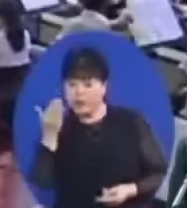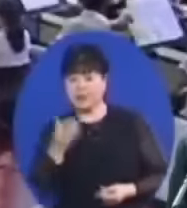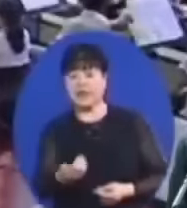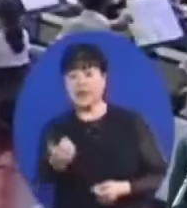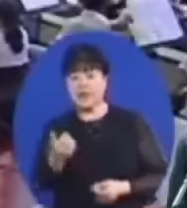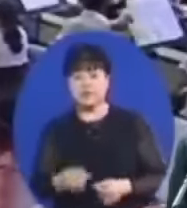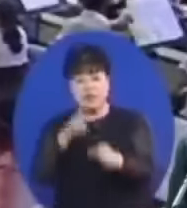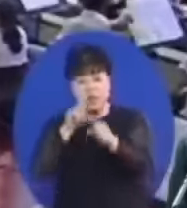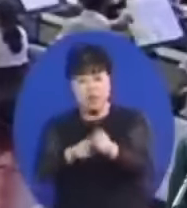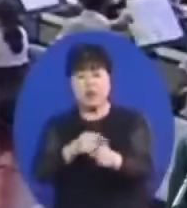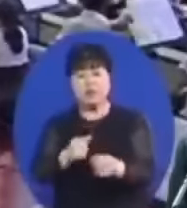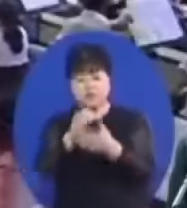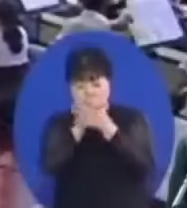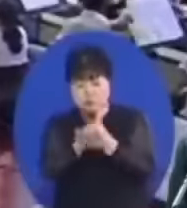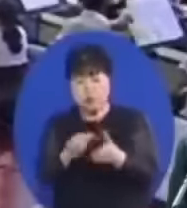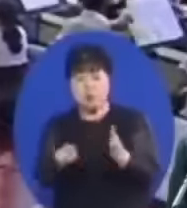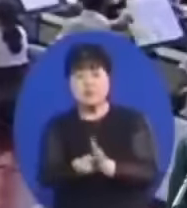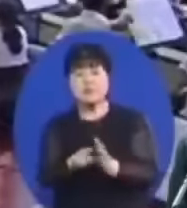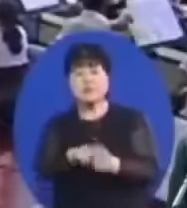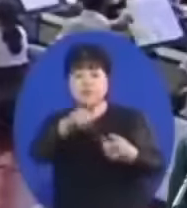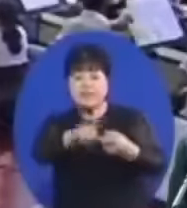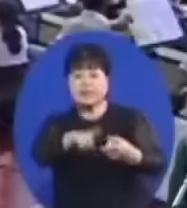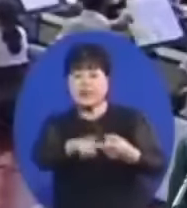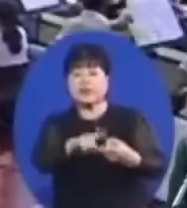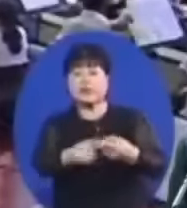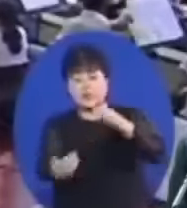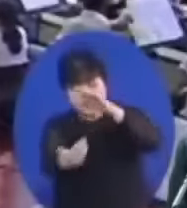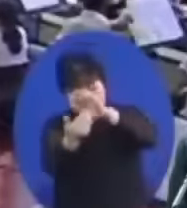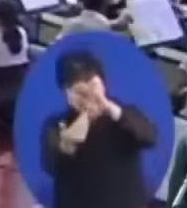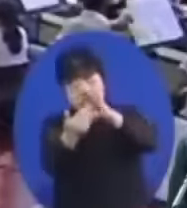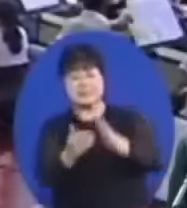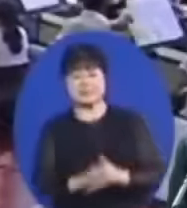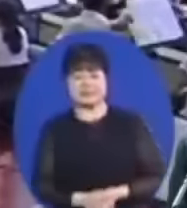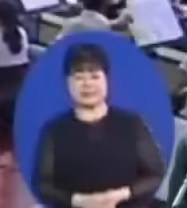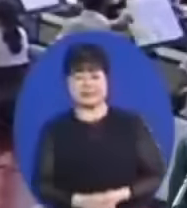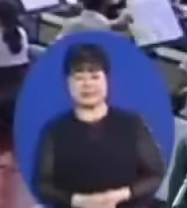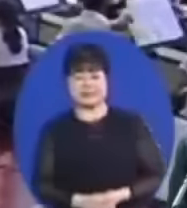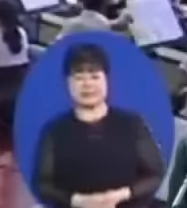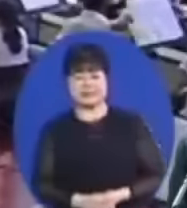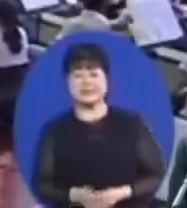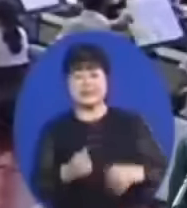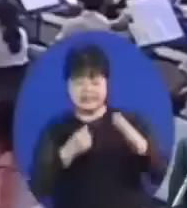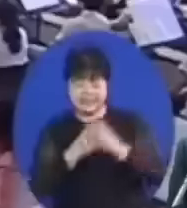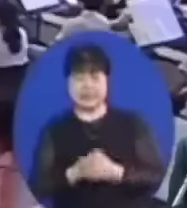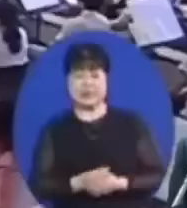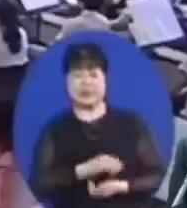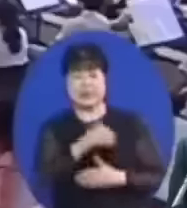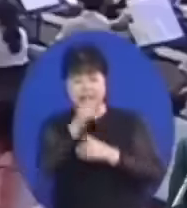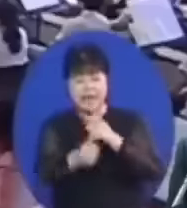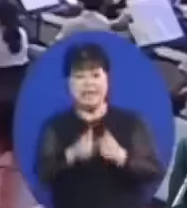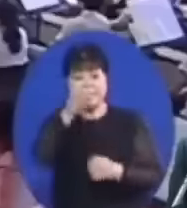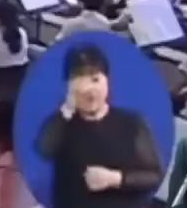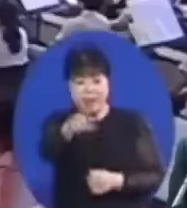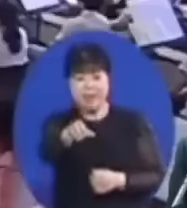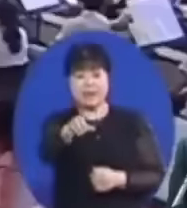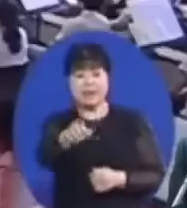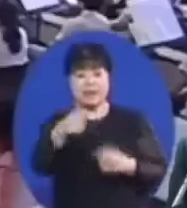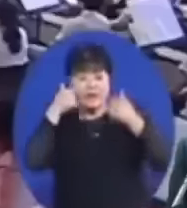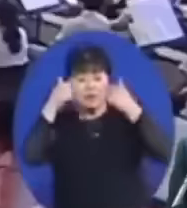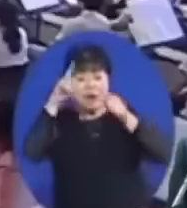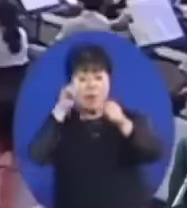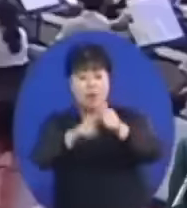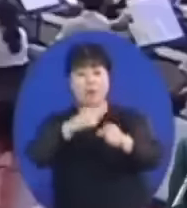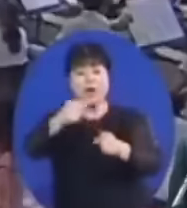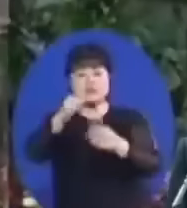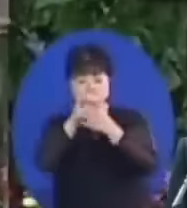이미 목표를 가지고 기도하고 믿고 있는 그대로 되라는 것입니다. 그러므로 우리가 하나님 앞에 분명한